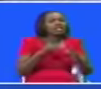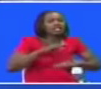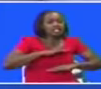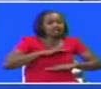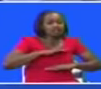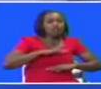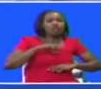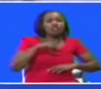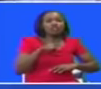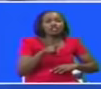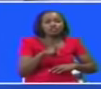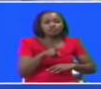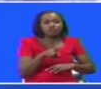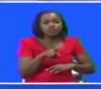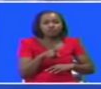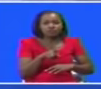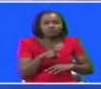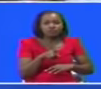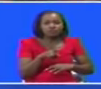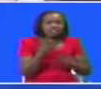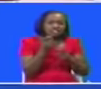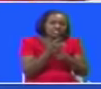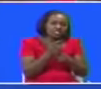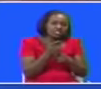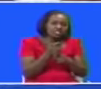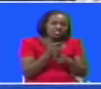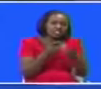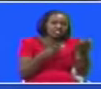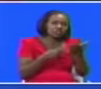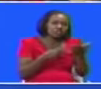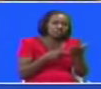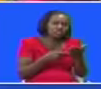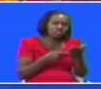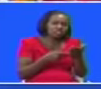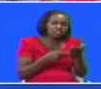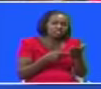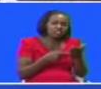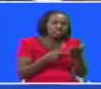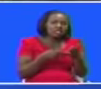kushikilia wale wafanyakazi vizuri, training, technology, mambo za